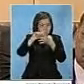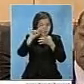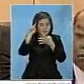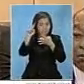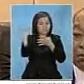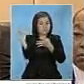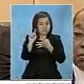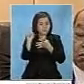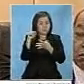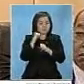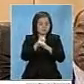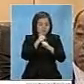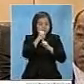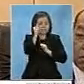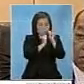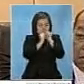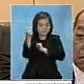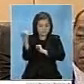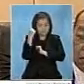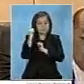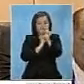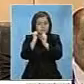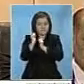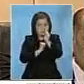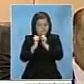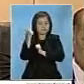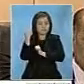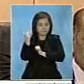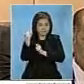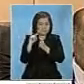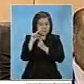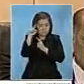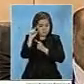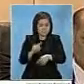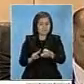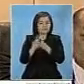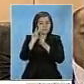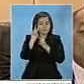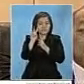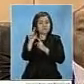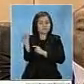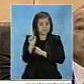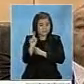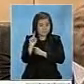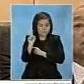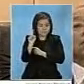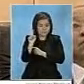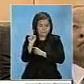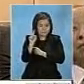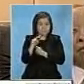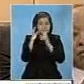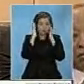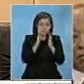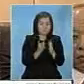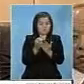ความสามารถในการแข่งขันยุทธศาสตร์ที่2ก็คือการลดความเหลื่อมล้